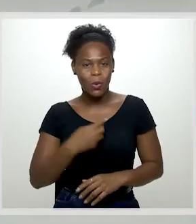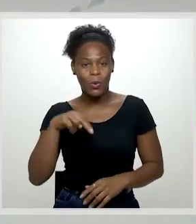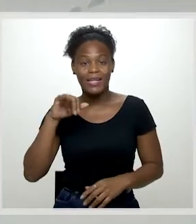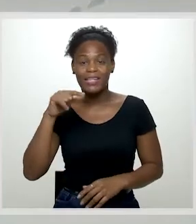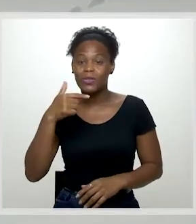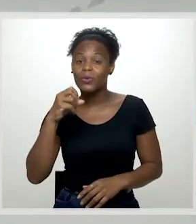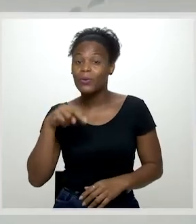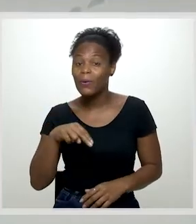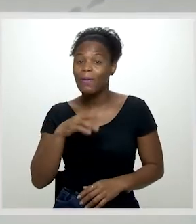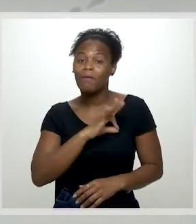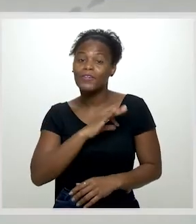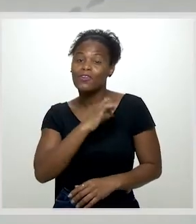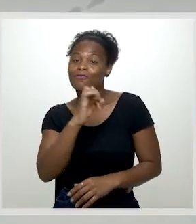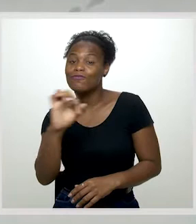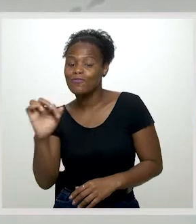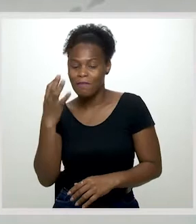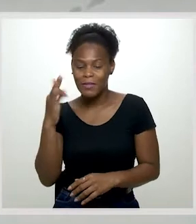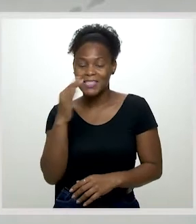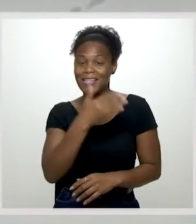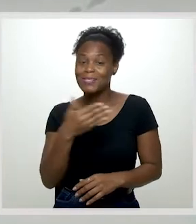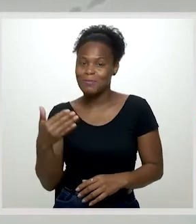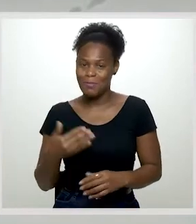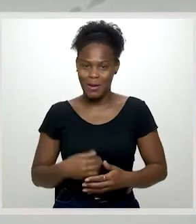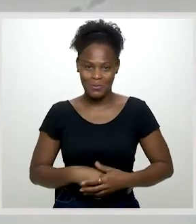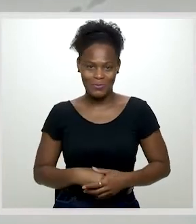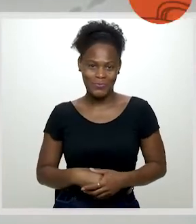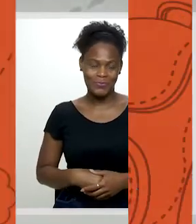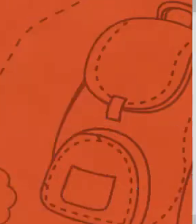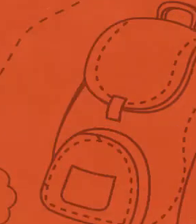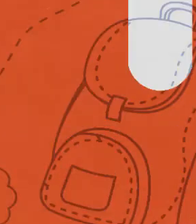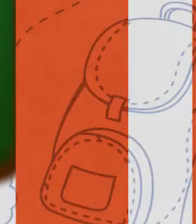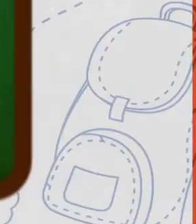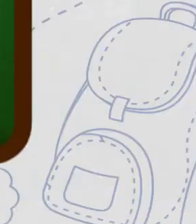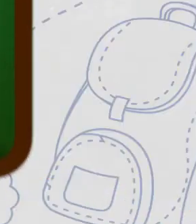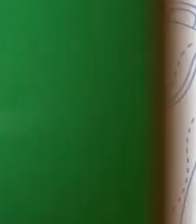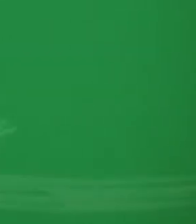Nilton Fernando dos Santos, votre professeur de français de la 11e année.